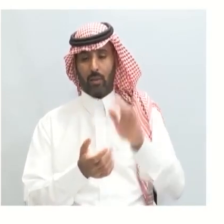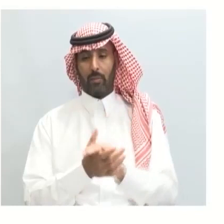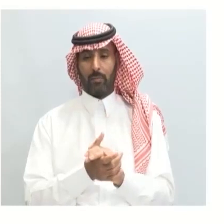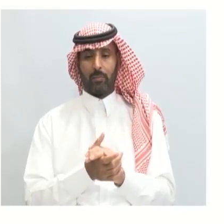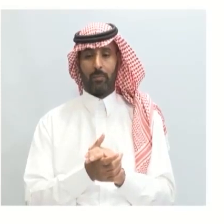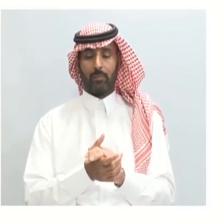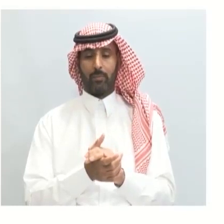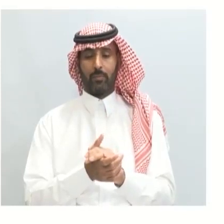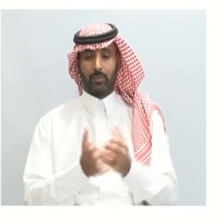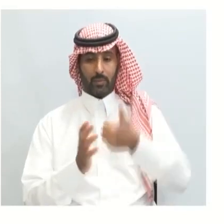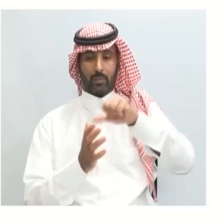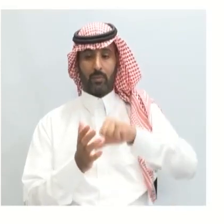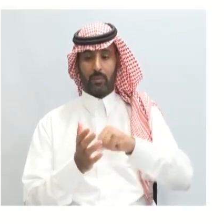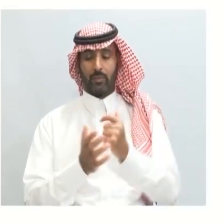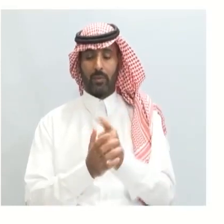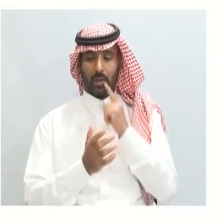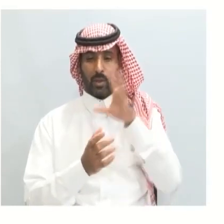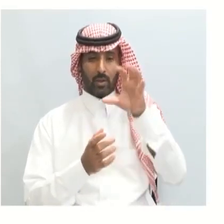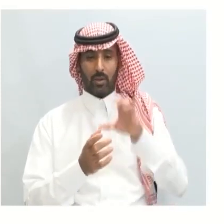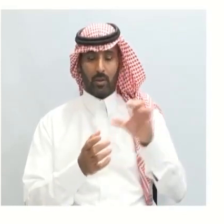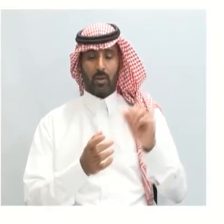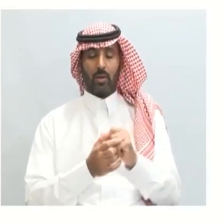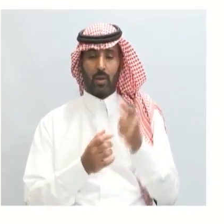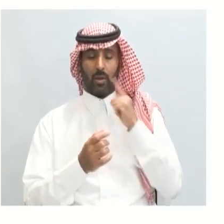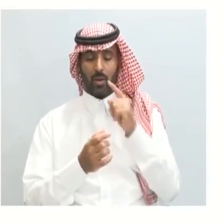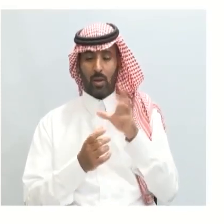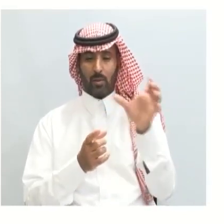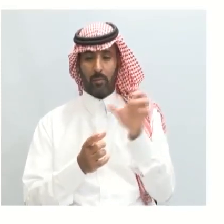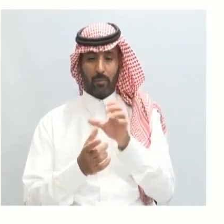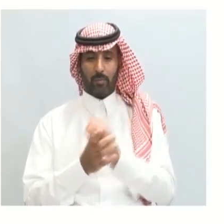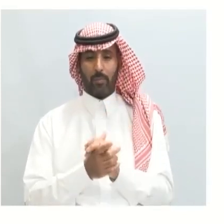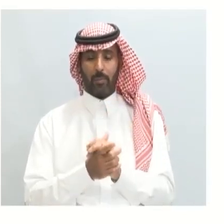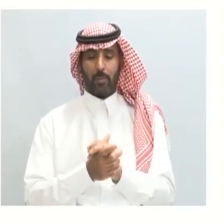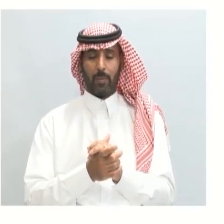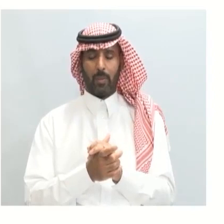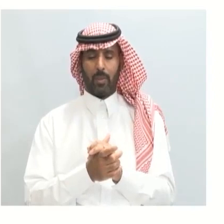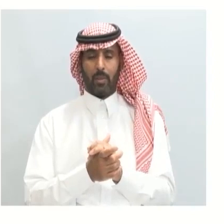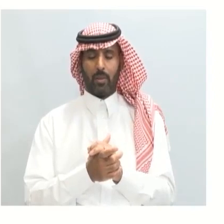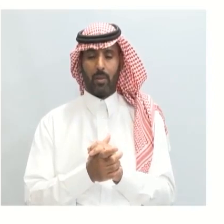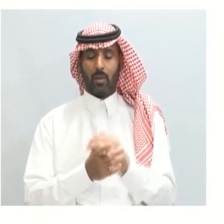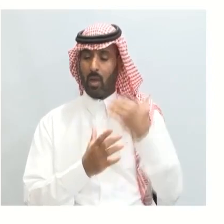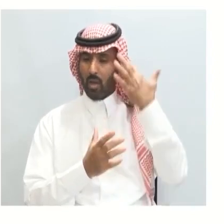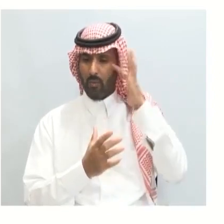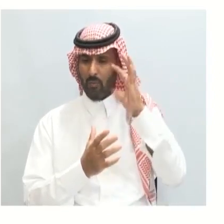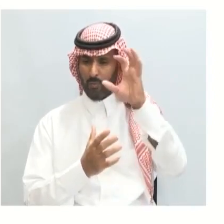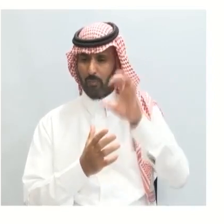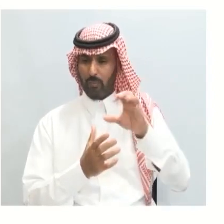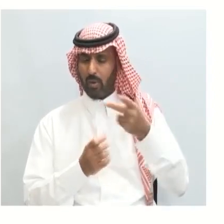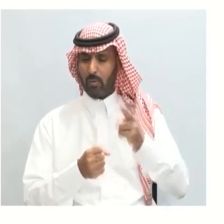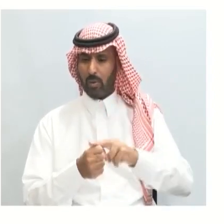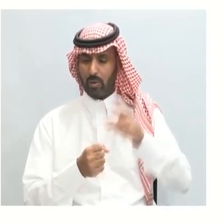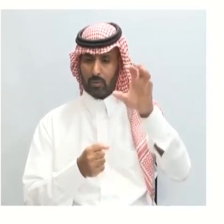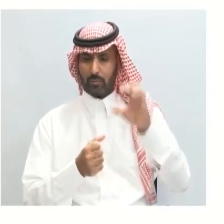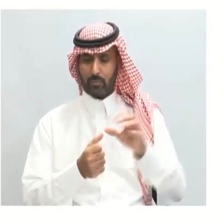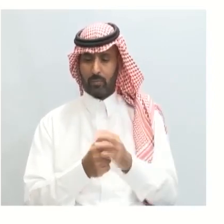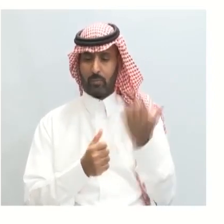كلب الان التقويم اكمل الفقره ادنا مستخدمه المصطلحات الاتيه يمكنك استخدام المصطلح اكثر من مره هذه الفقره